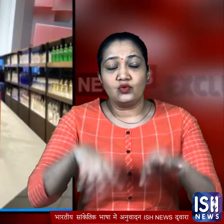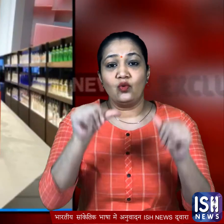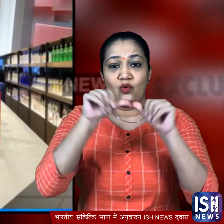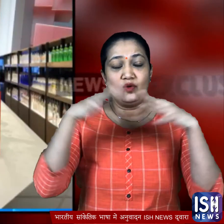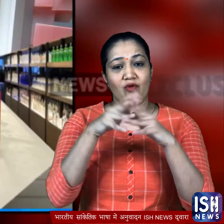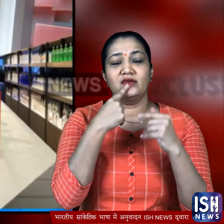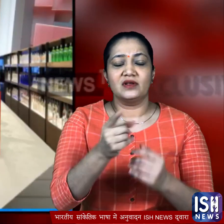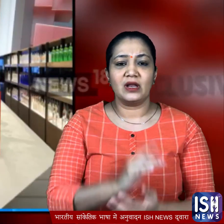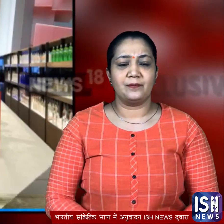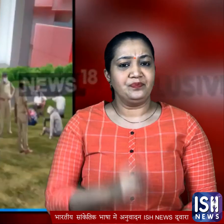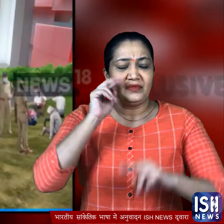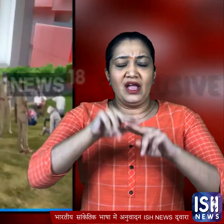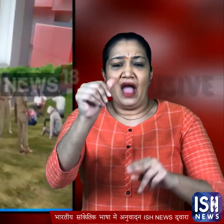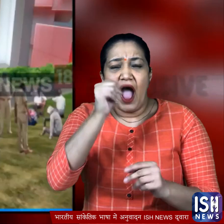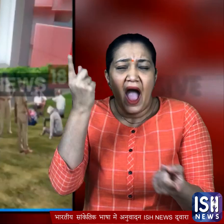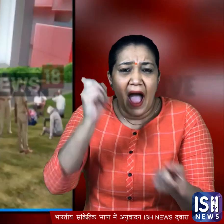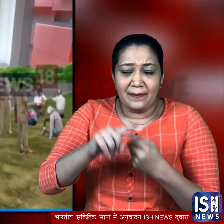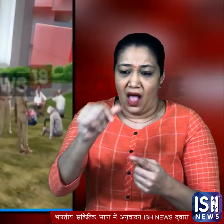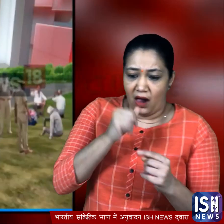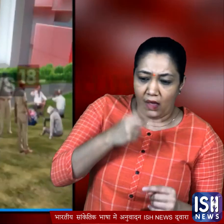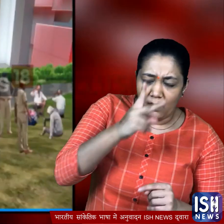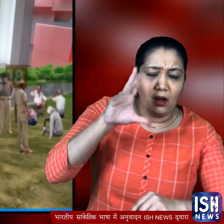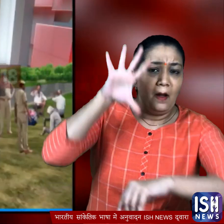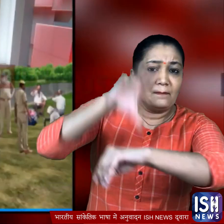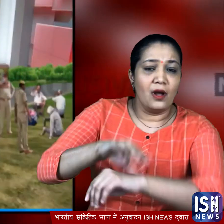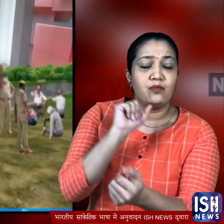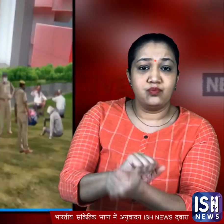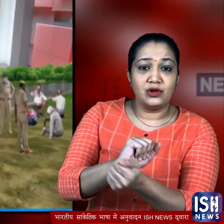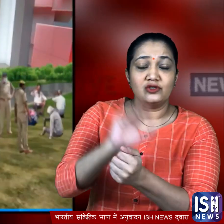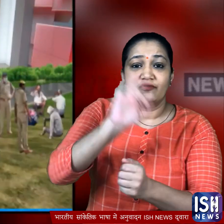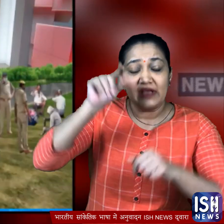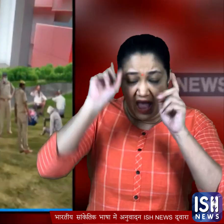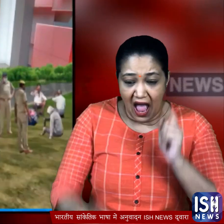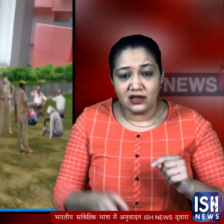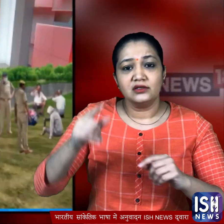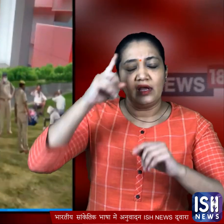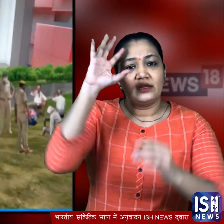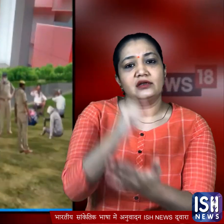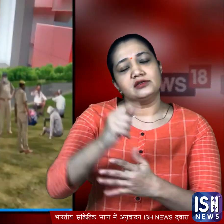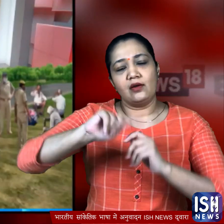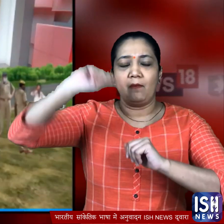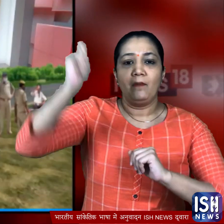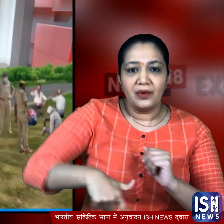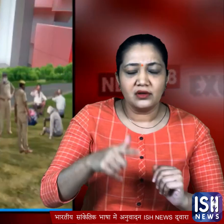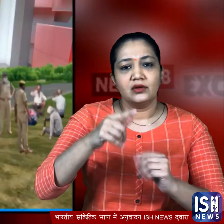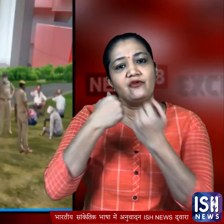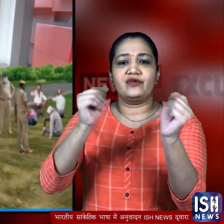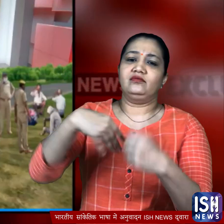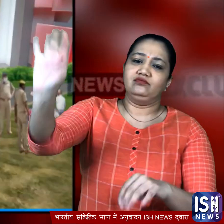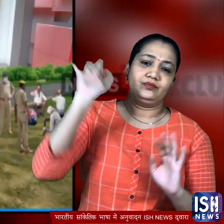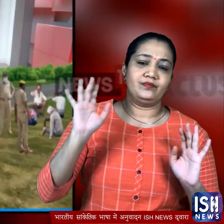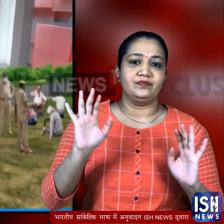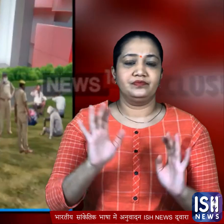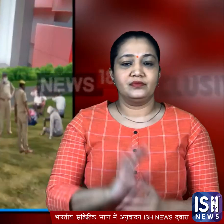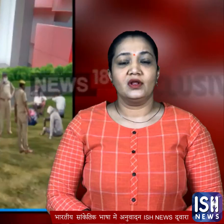प्रस्ताव में इस बात का जिक्र है कि शराब पीते हुए पकड़े जाने पर पुलिस के अधिकारी ऑन द स्पॉट फैसला करके आरोपी को